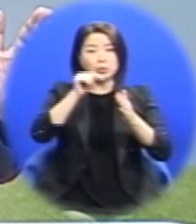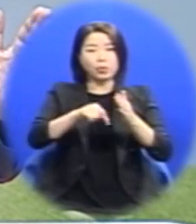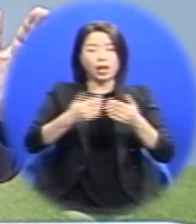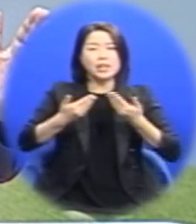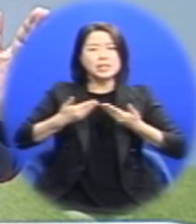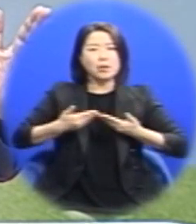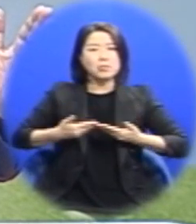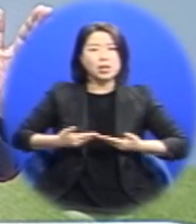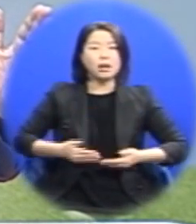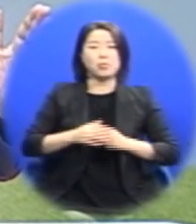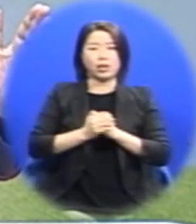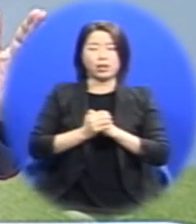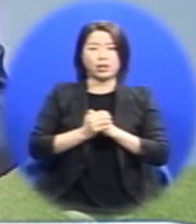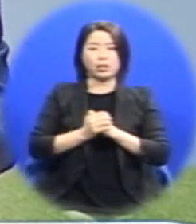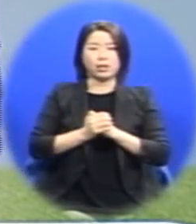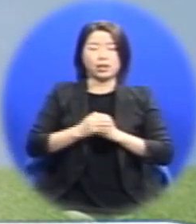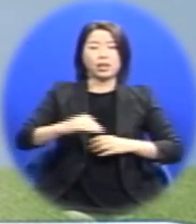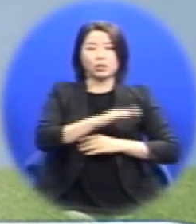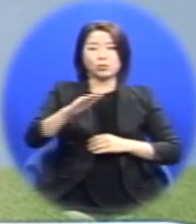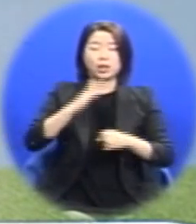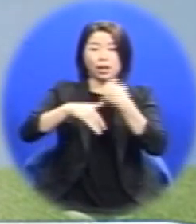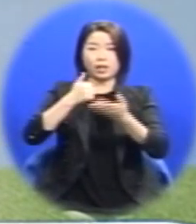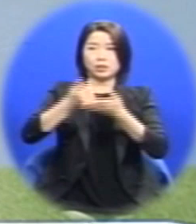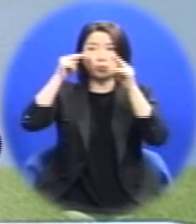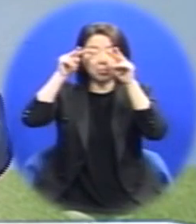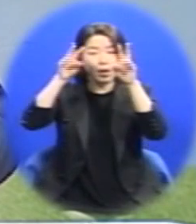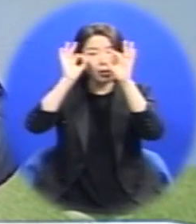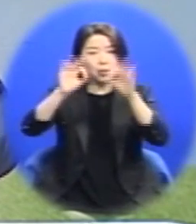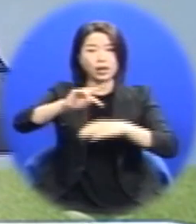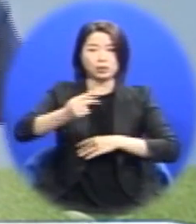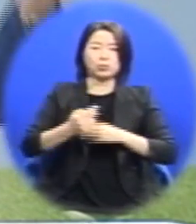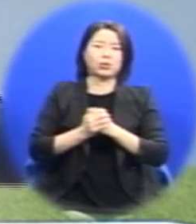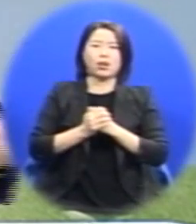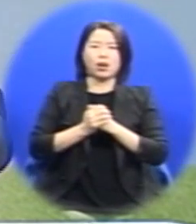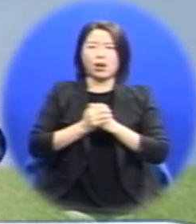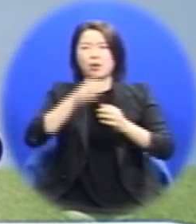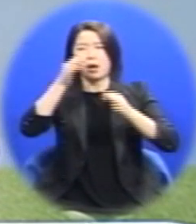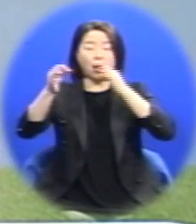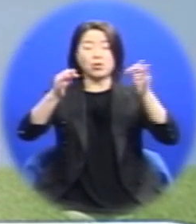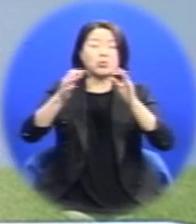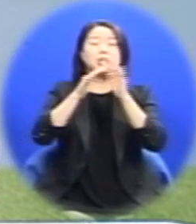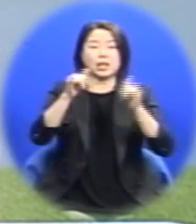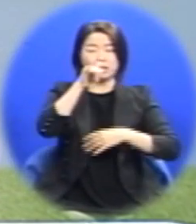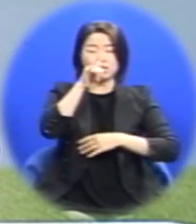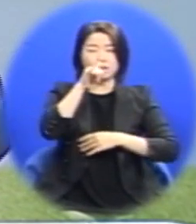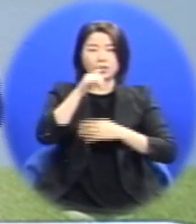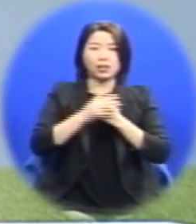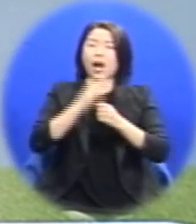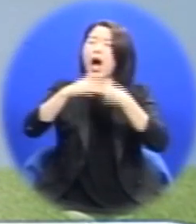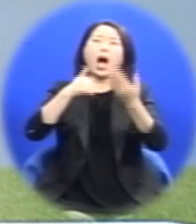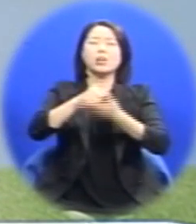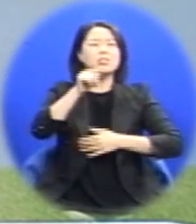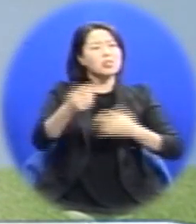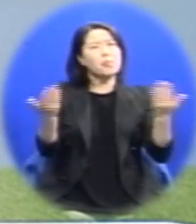거예요. 잠잠이. 우리가 하나님을 바라보더라도 막 소리 지르는 사람이 있습니다.